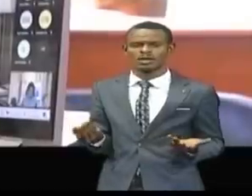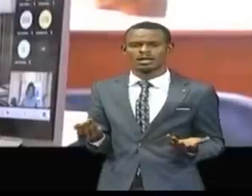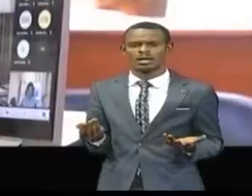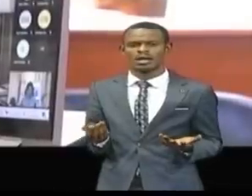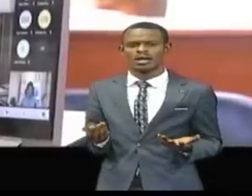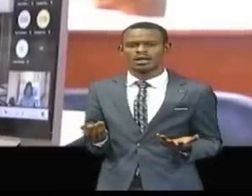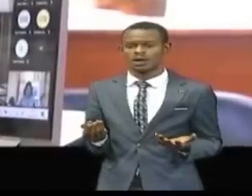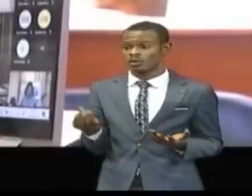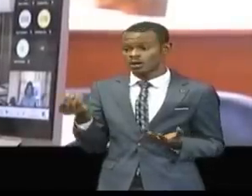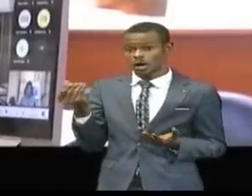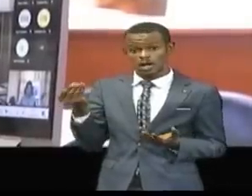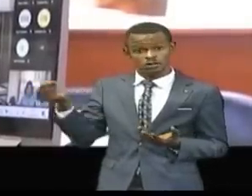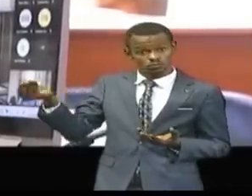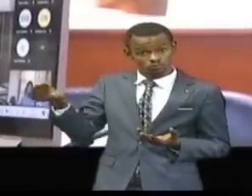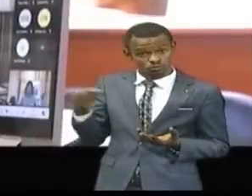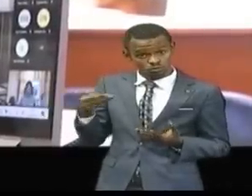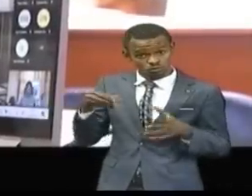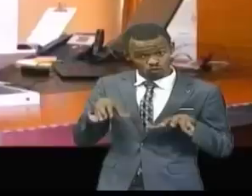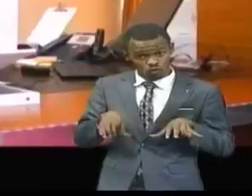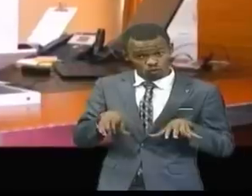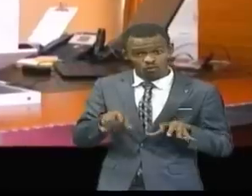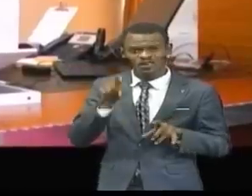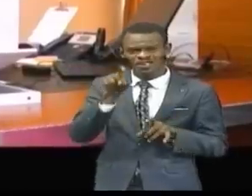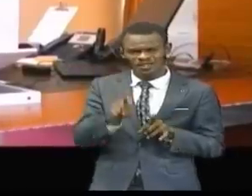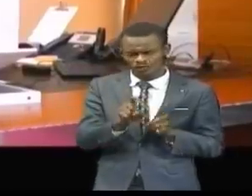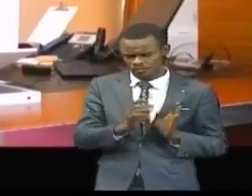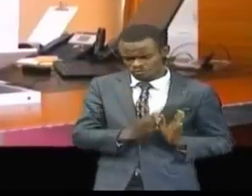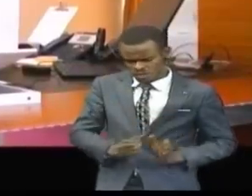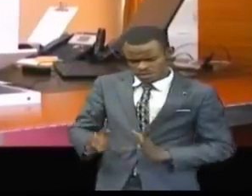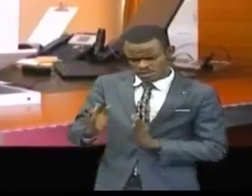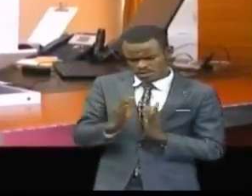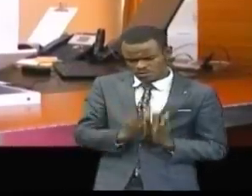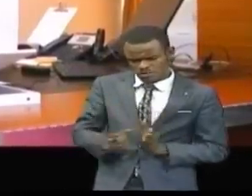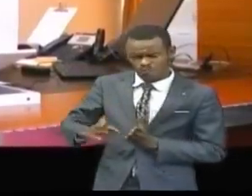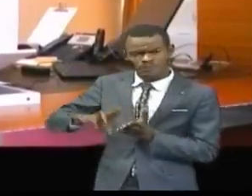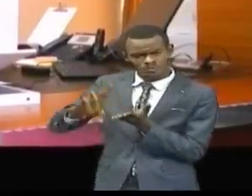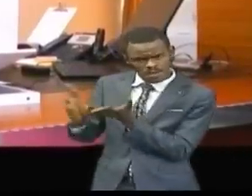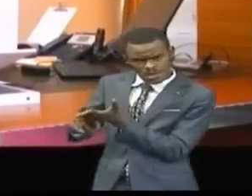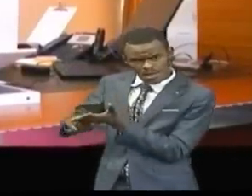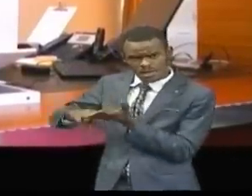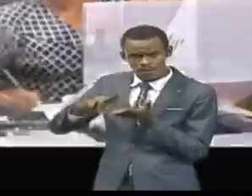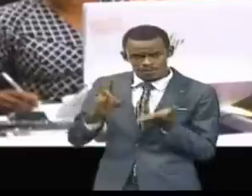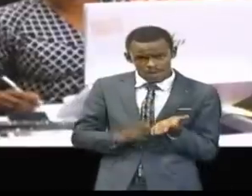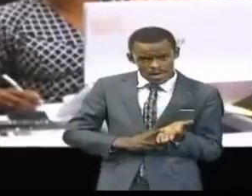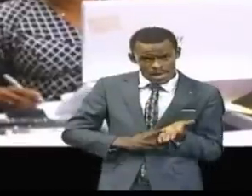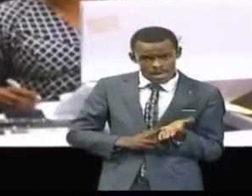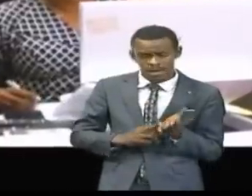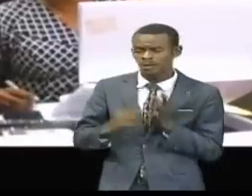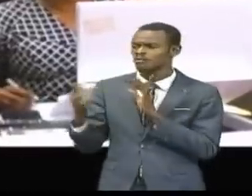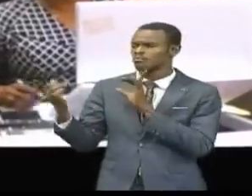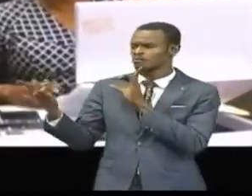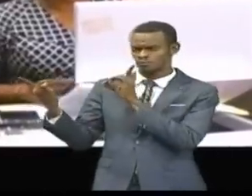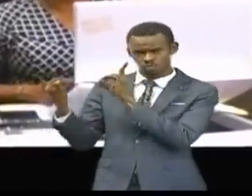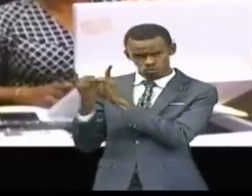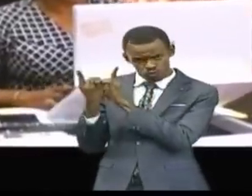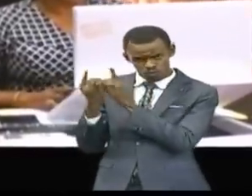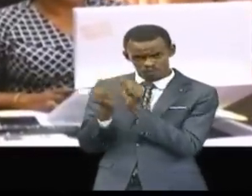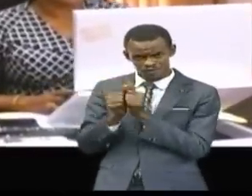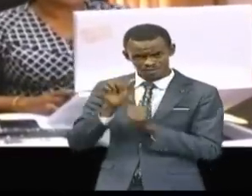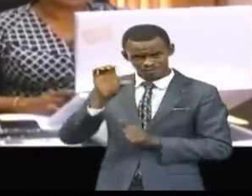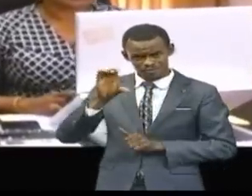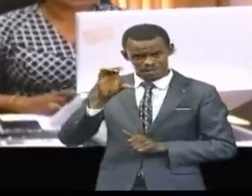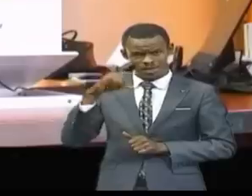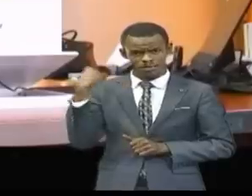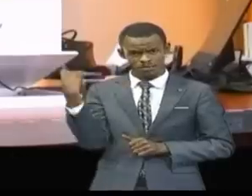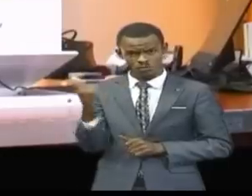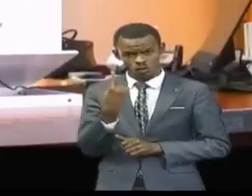tard au courant du premier trimestre de l'année prochaine. La rencontre avec la Banque mondiale a débuté par